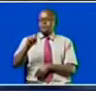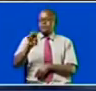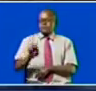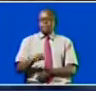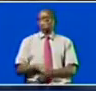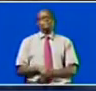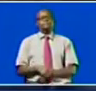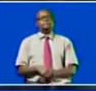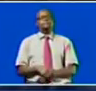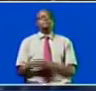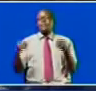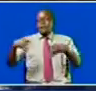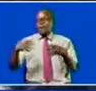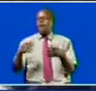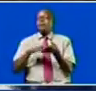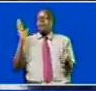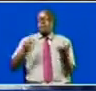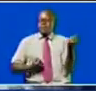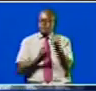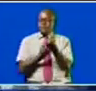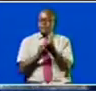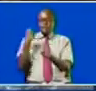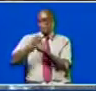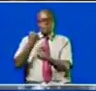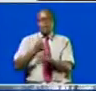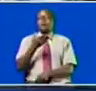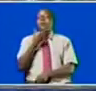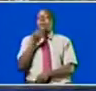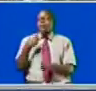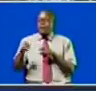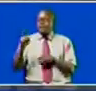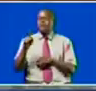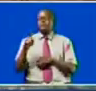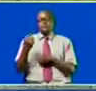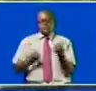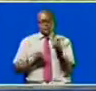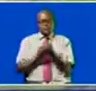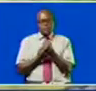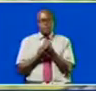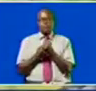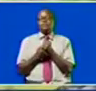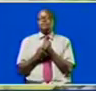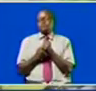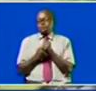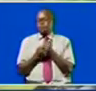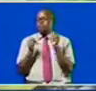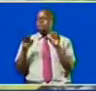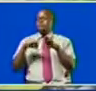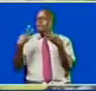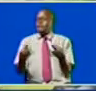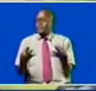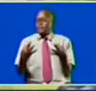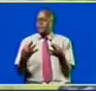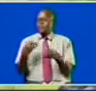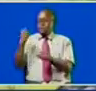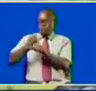katika bahari inayofahamika kushabikiwa na wanaume. Kambu anayakimu maisha ya familia yake. Kazi yangu ina changamoto hapo